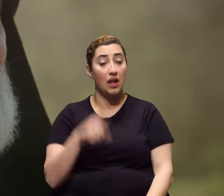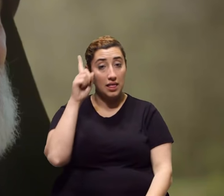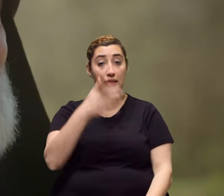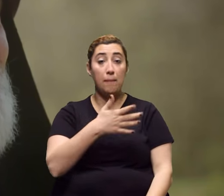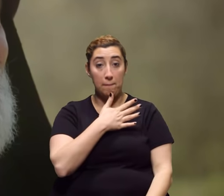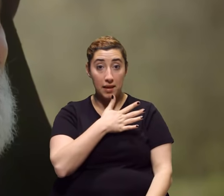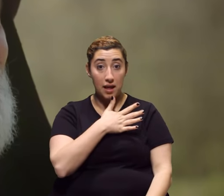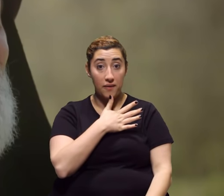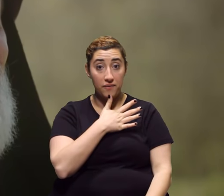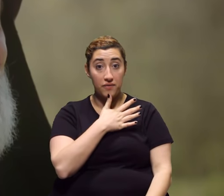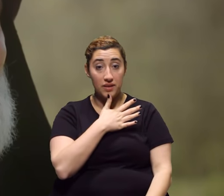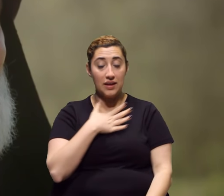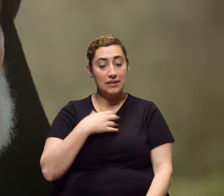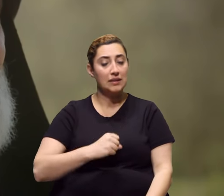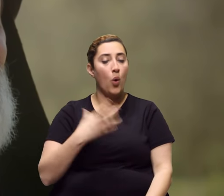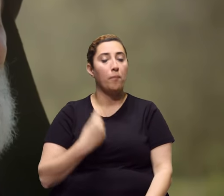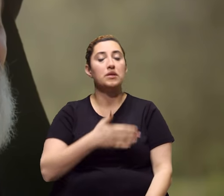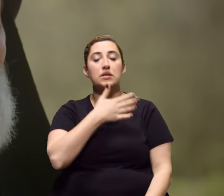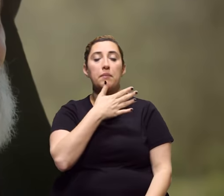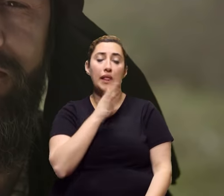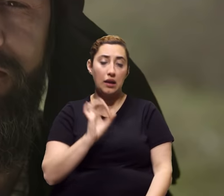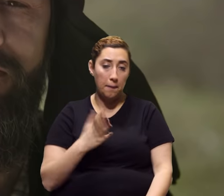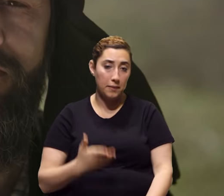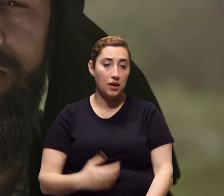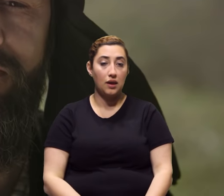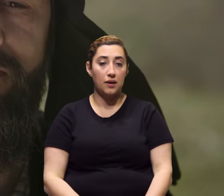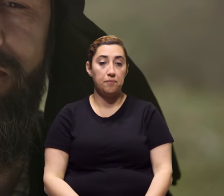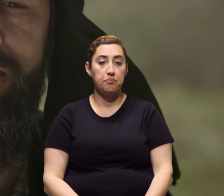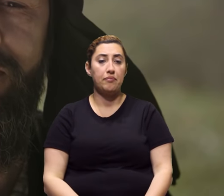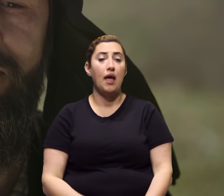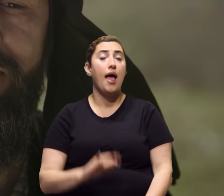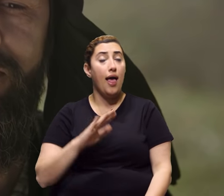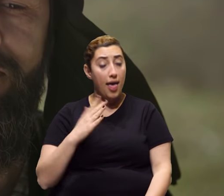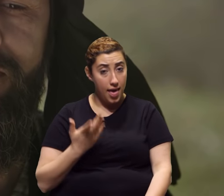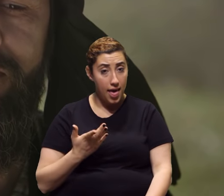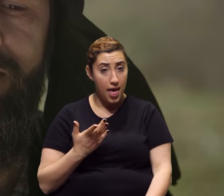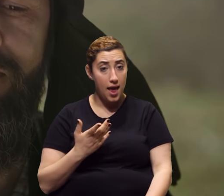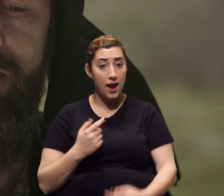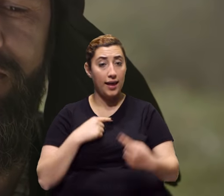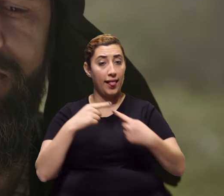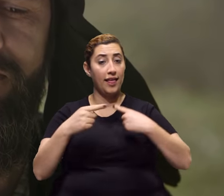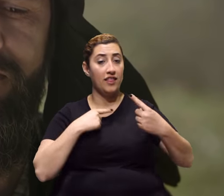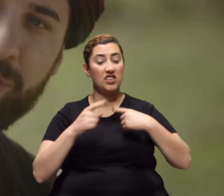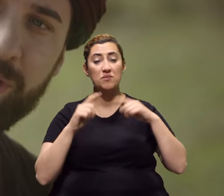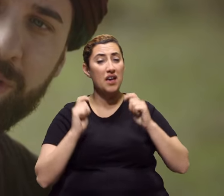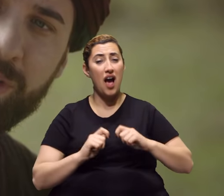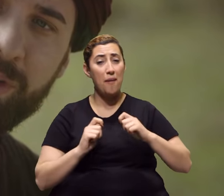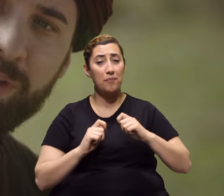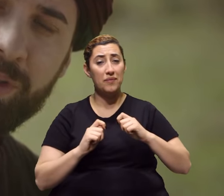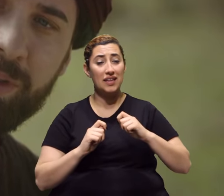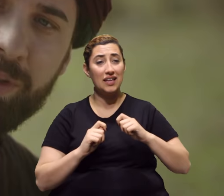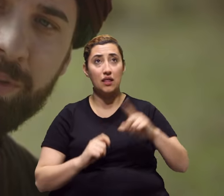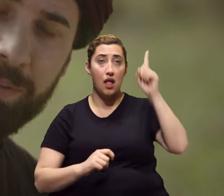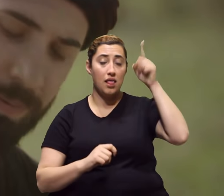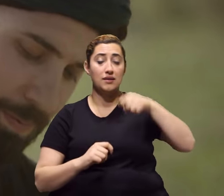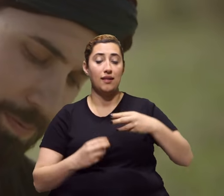Rabbini bilen de nefsini bilir elbet. Madem ki muhatap kıldı,